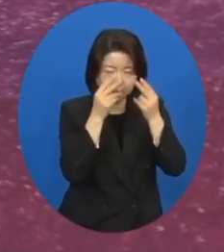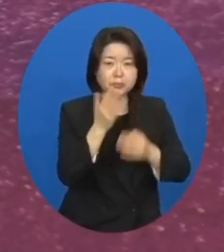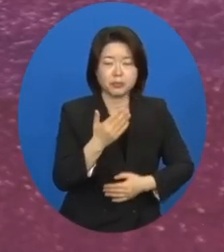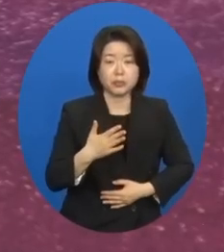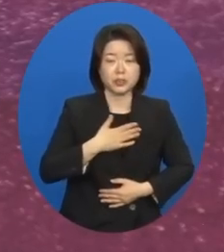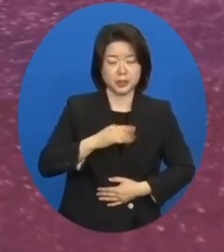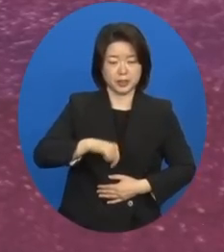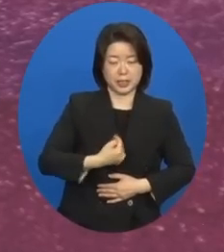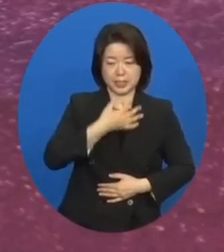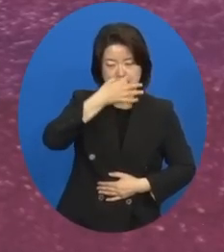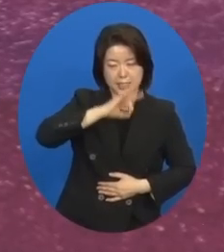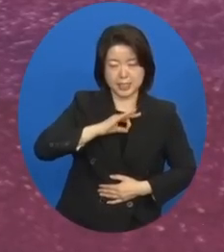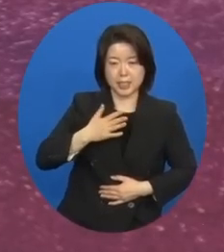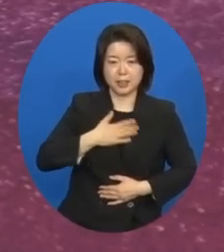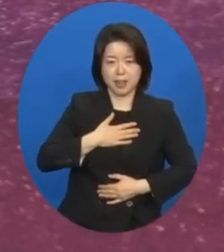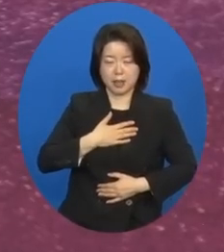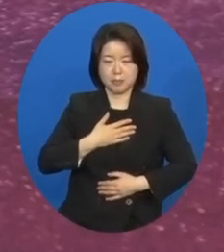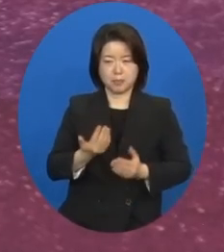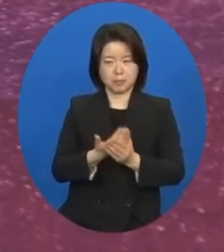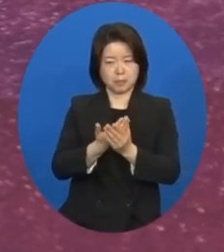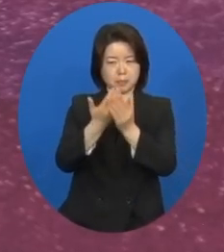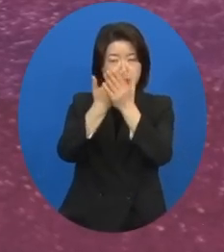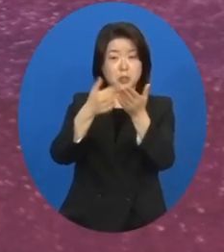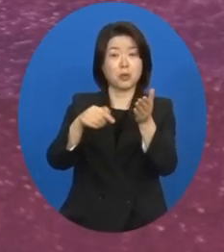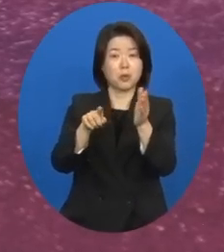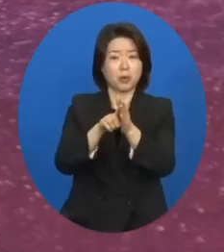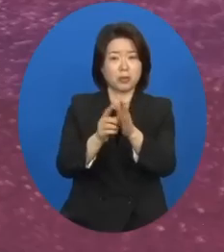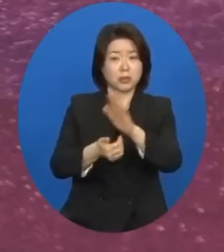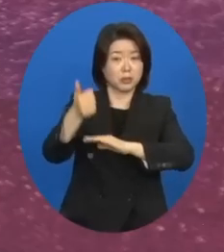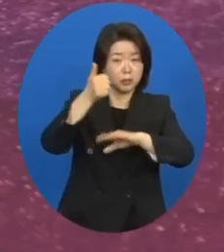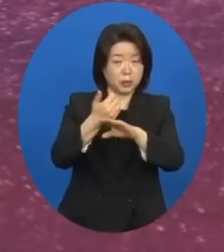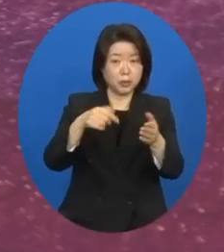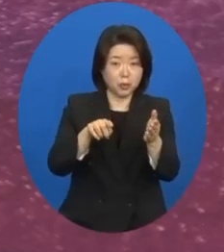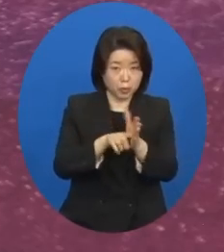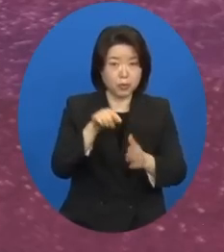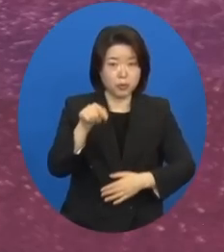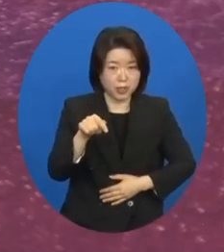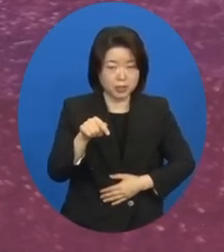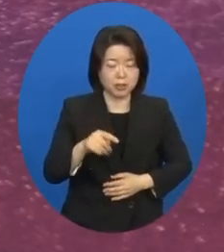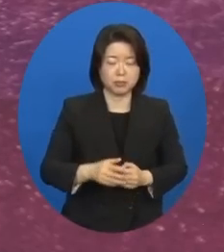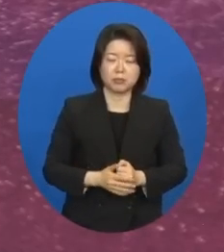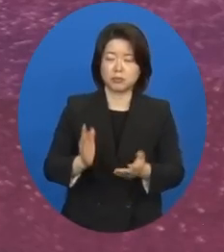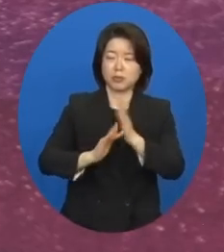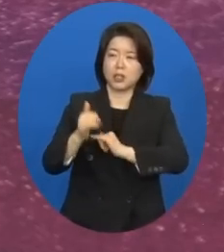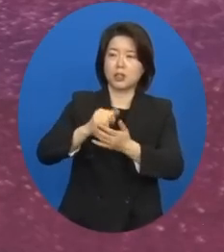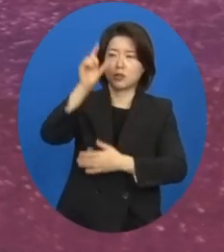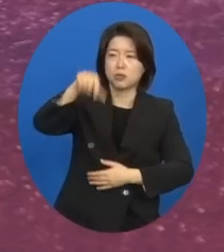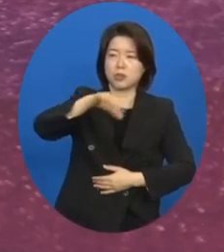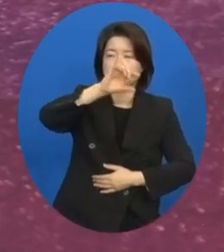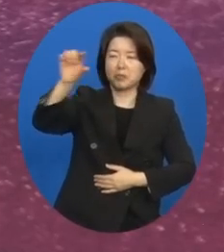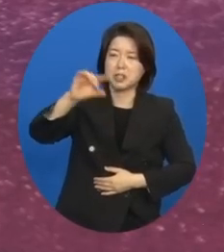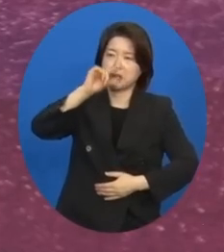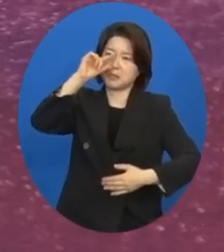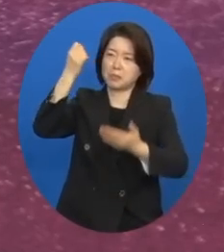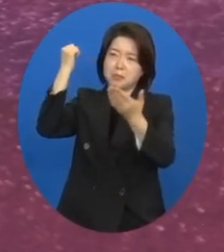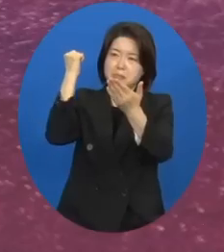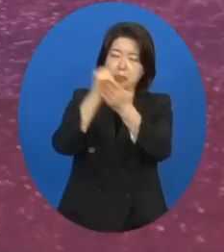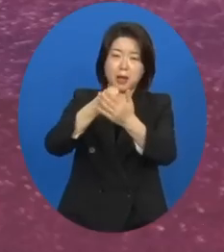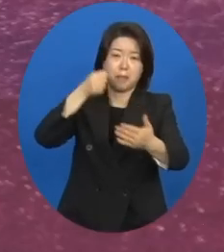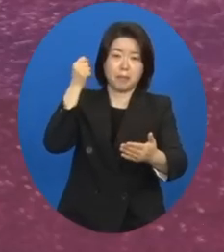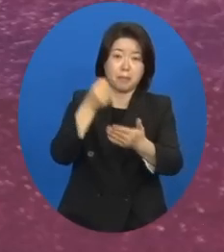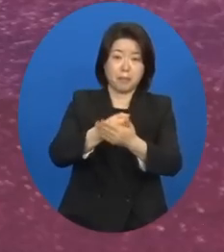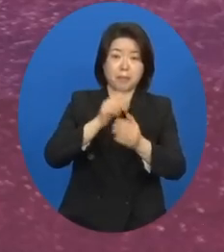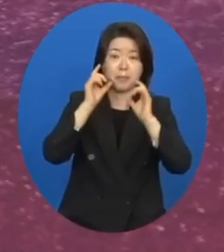이익과 출세를 위하여서 예수님을 십자가 못 박게 죽게 하는 판결을 내린 것입니다. 저는